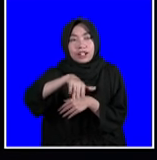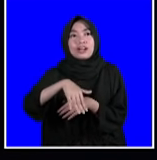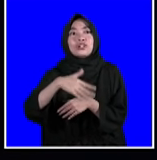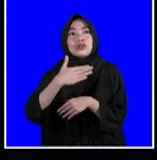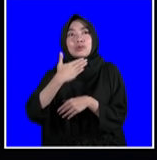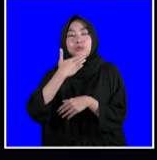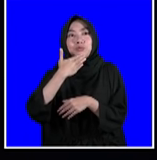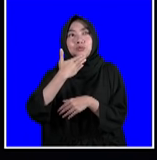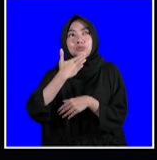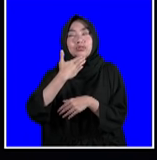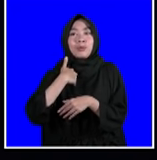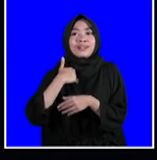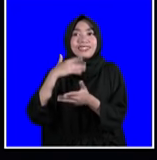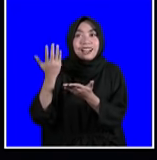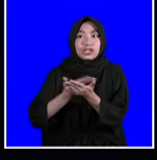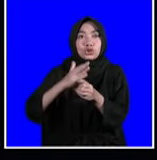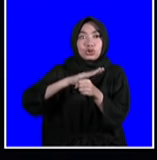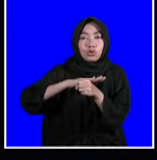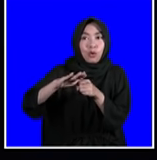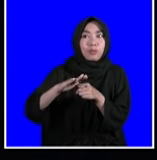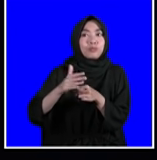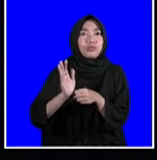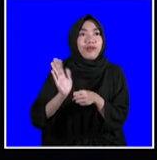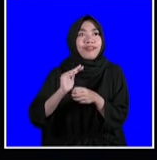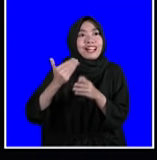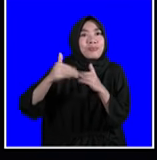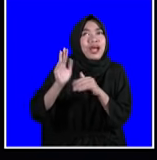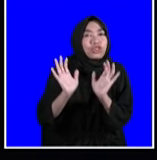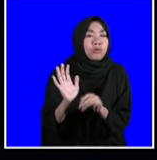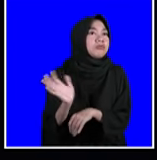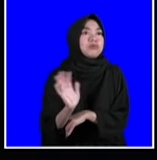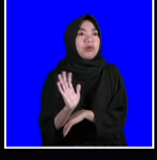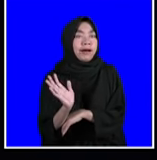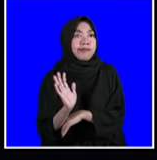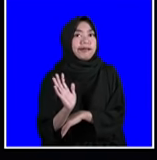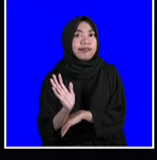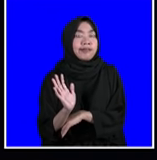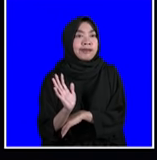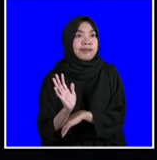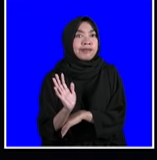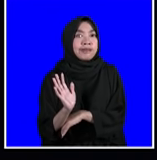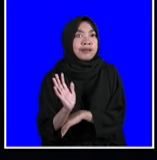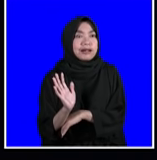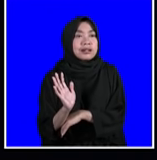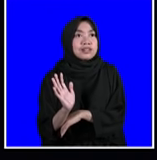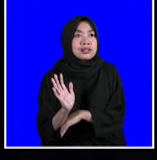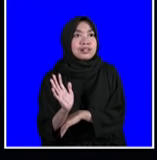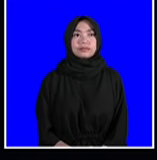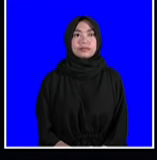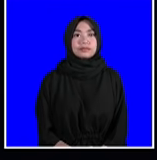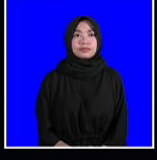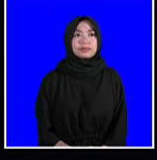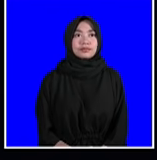yang berkecukupan, bukan berkelebihan. Nah, itu adalah tanda-tandanya Anda sudah siap menikah.